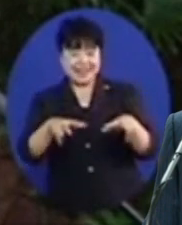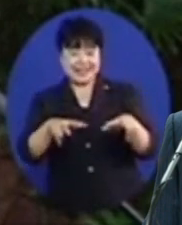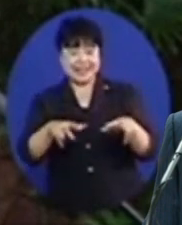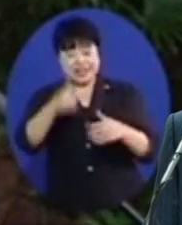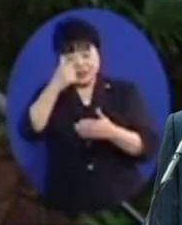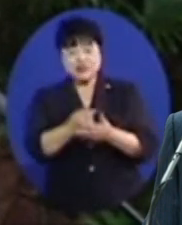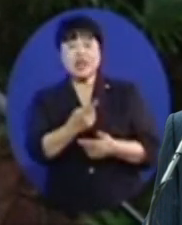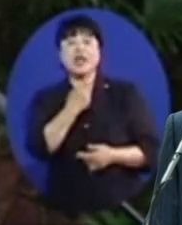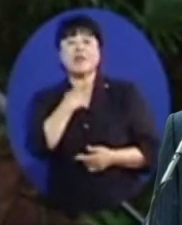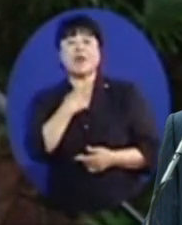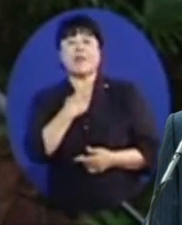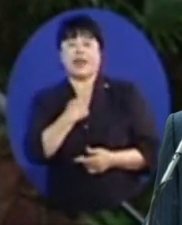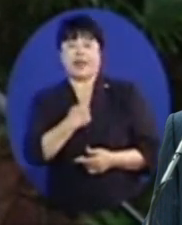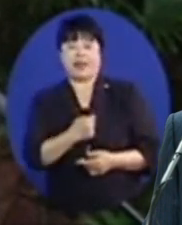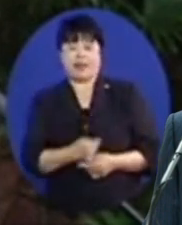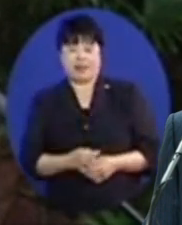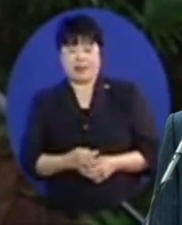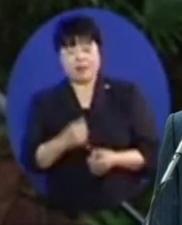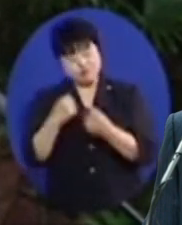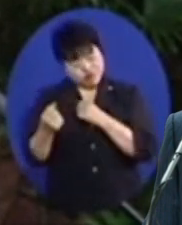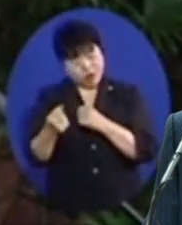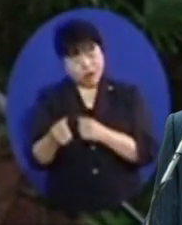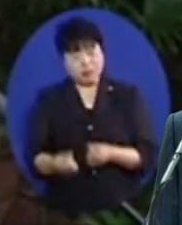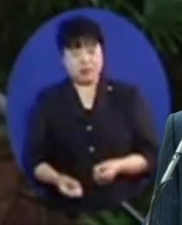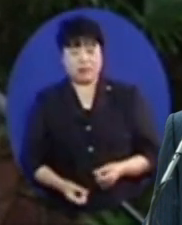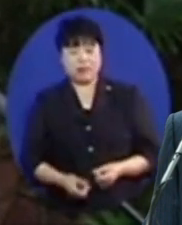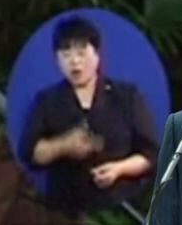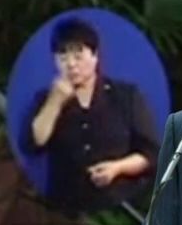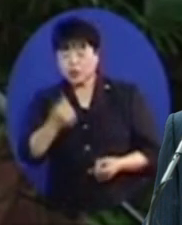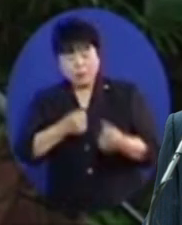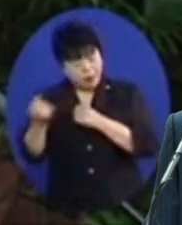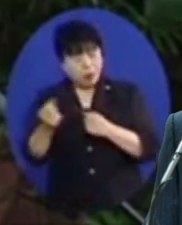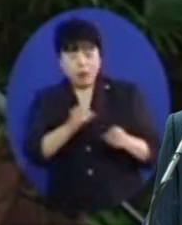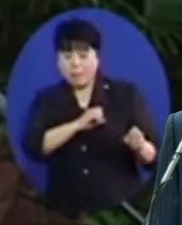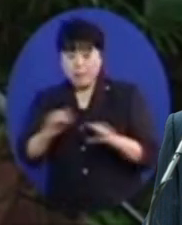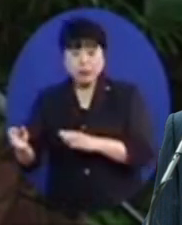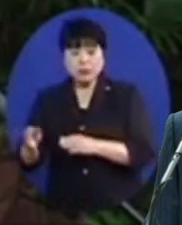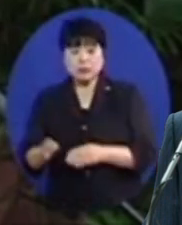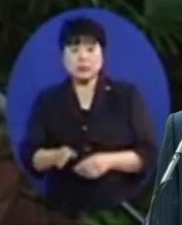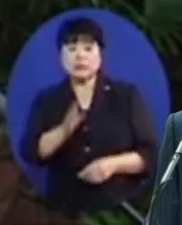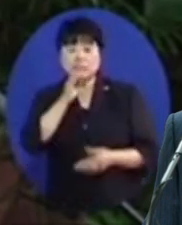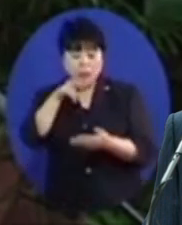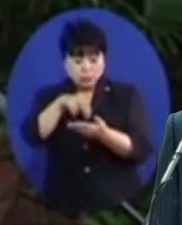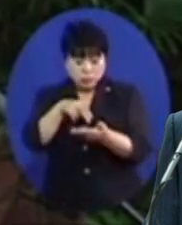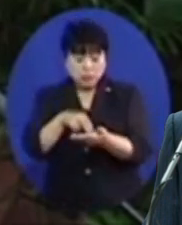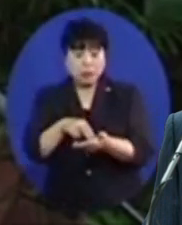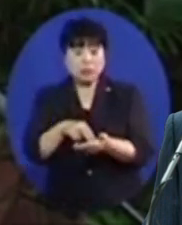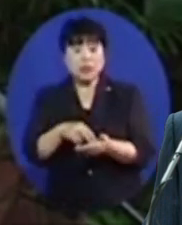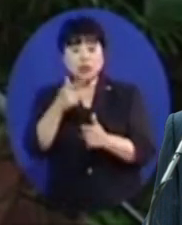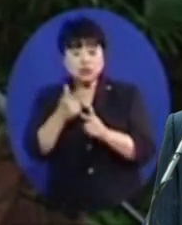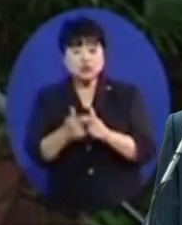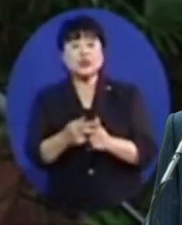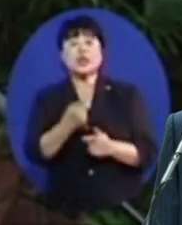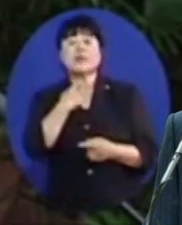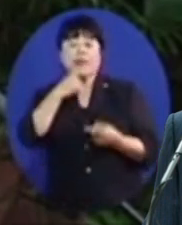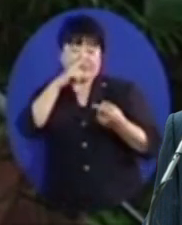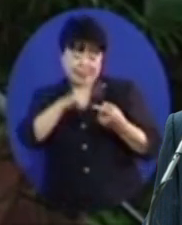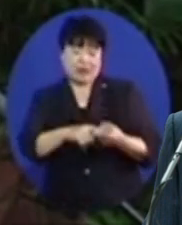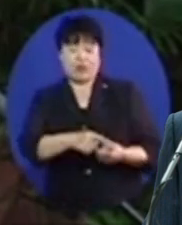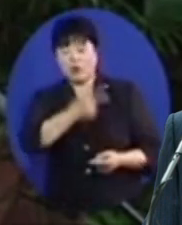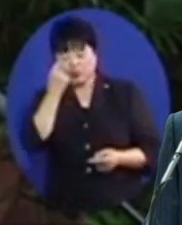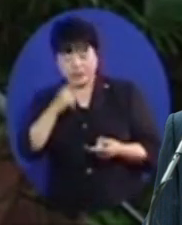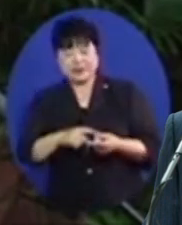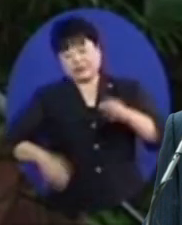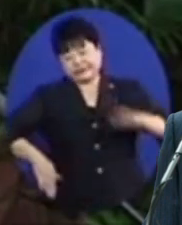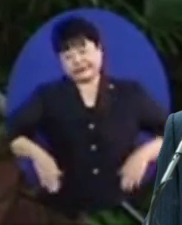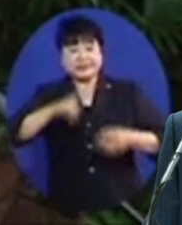죄를 지었음에도 불구하고 못났음에도 불구하고 버림을 받아야 마땅함에도 불구하고 죄지은 그대로 못난 그대로 빈손은